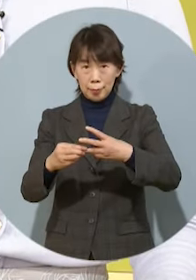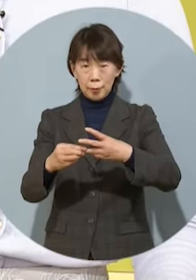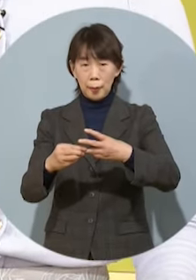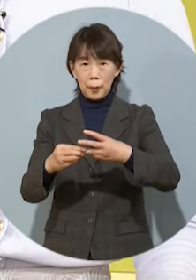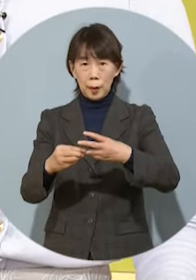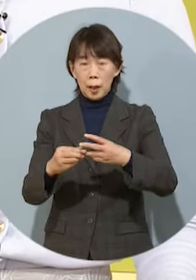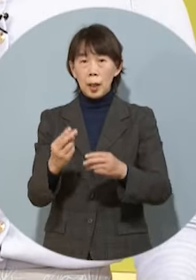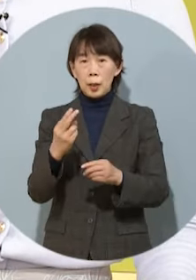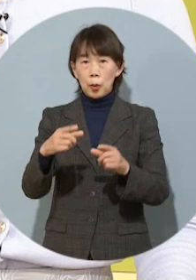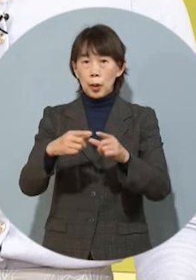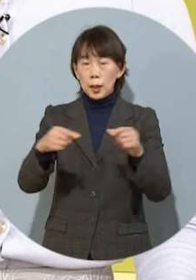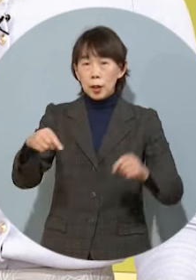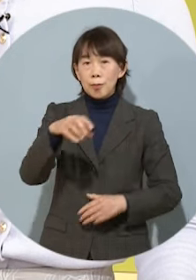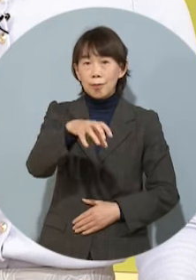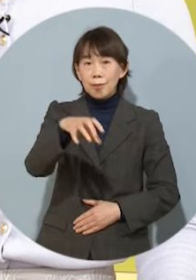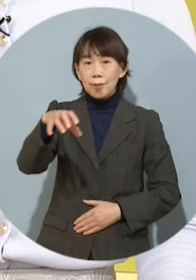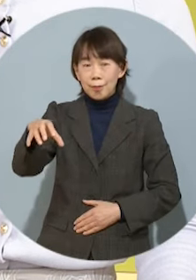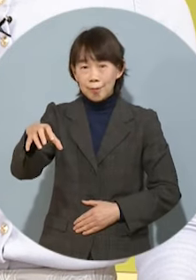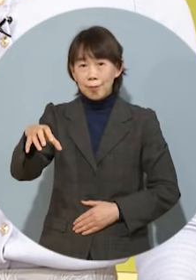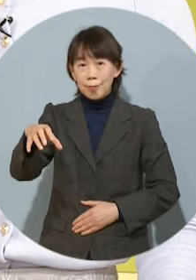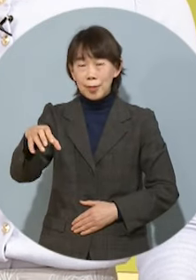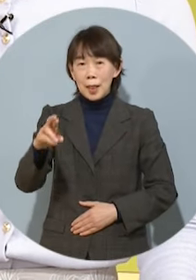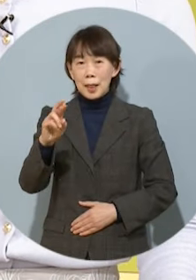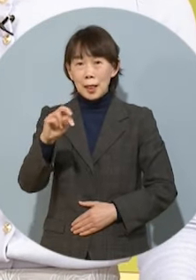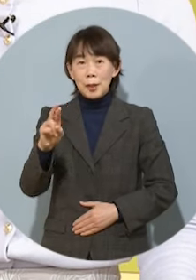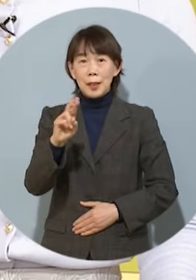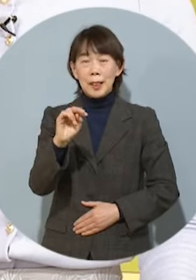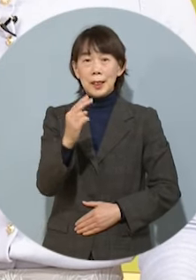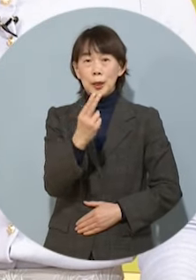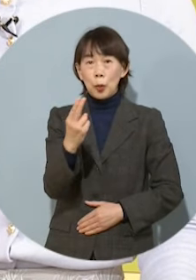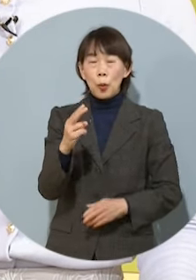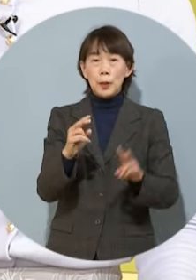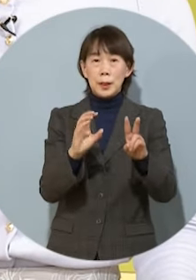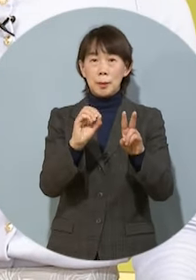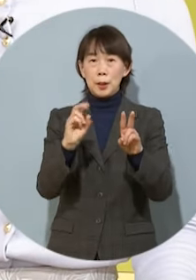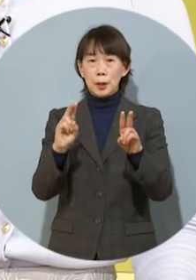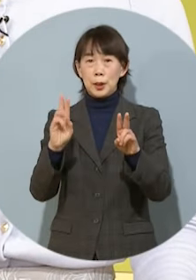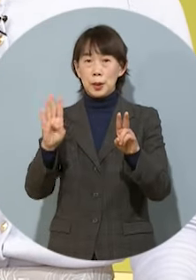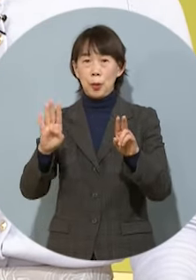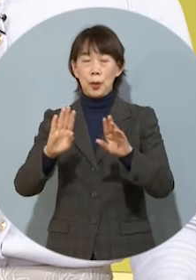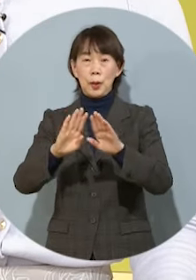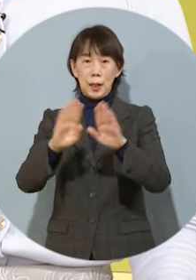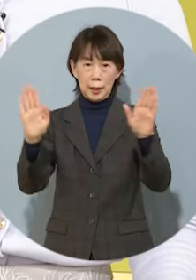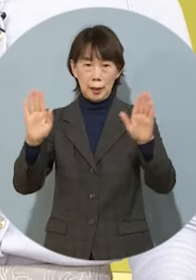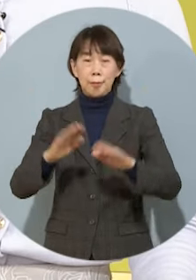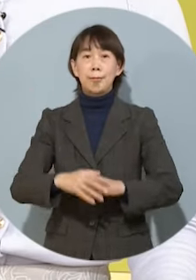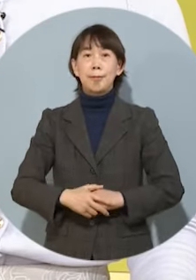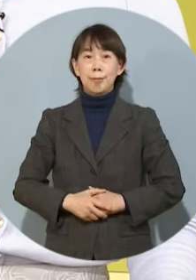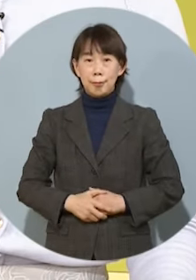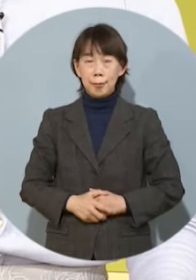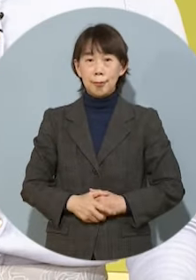都は全国ご当地ラン&ライド2024を開催します。